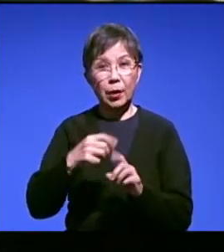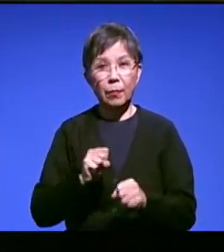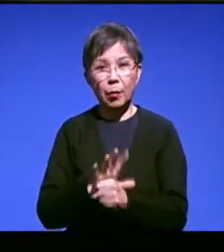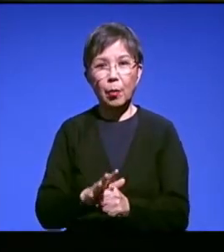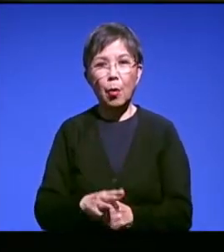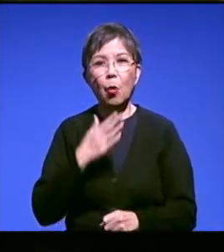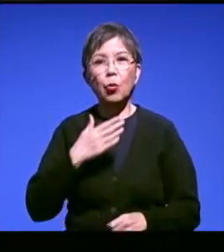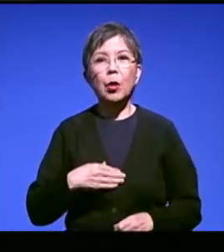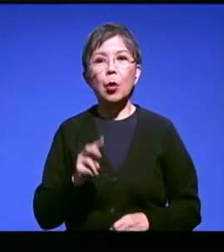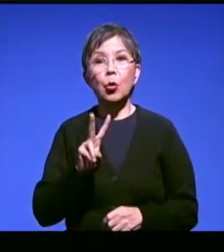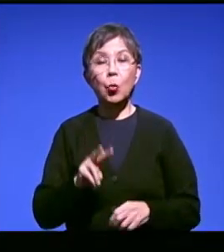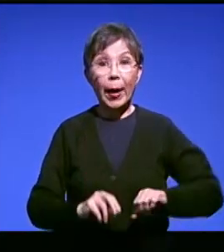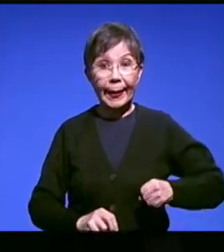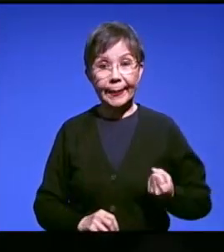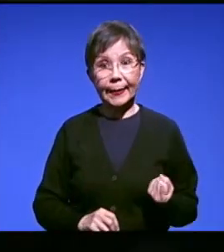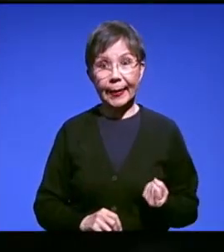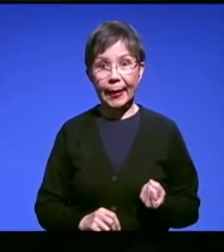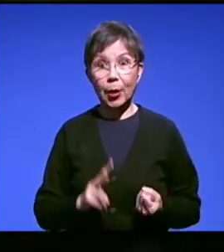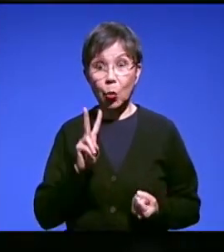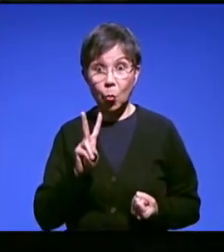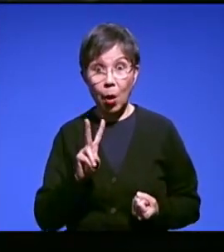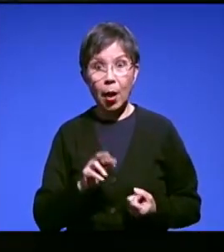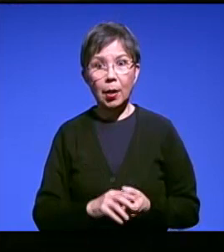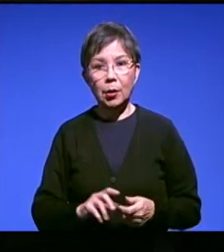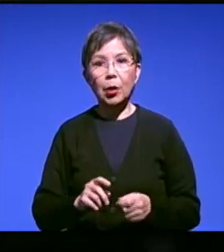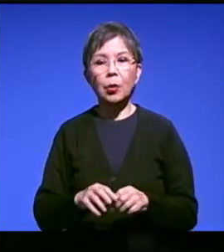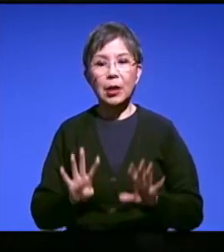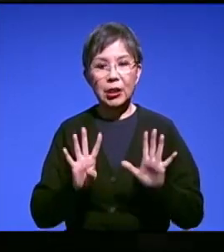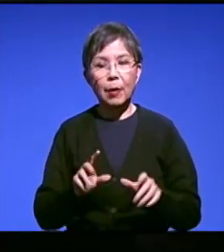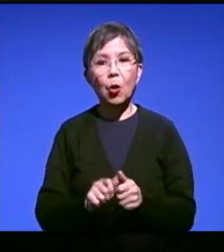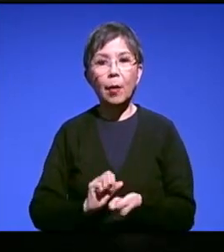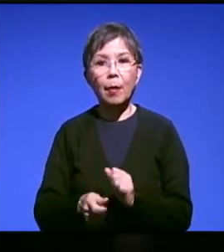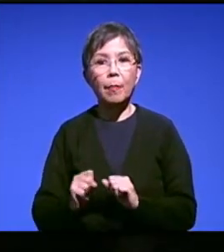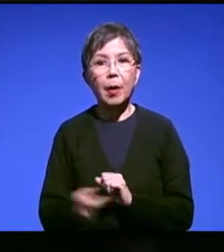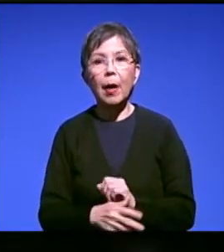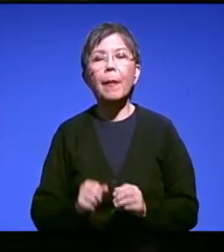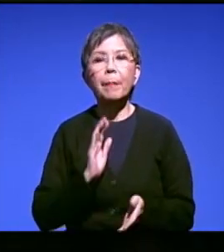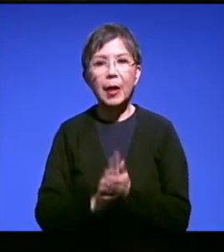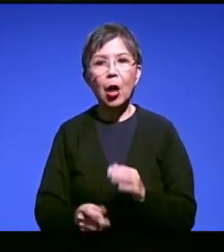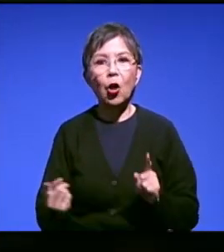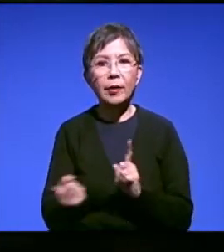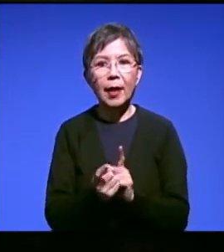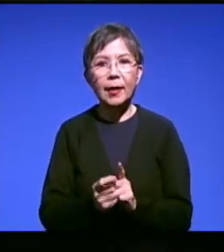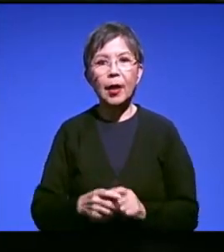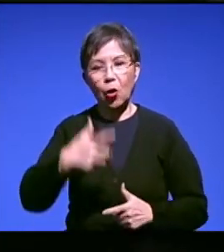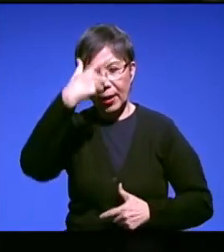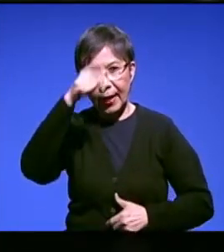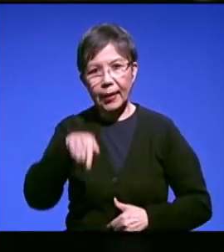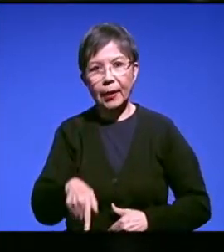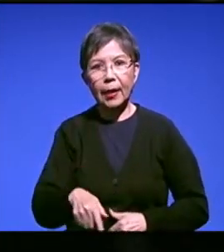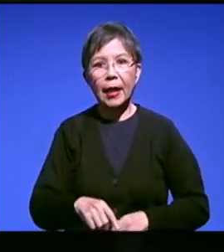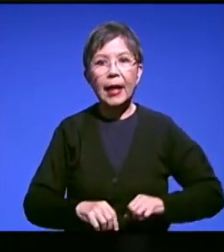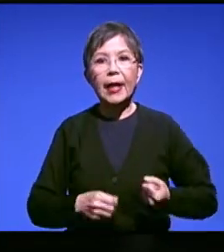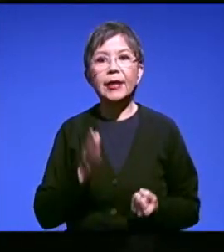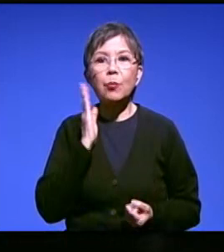memiliki 2 orang istri. Tim medis juga mengadakan rapid test pada 9 orang yang pernah kontak dengan pasien. Hasilnya, istri